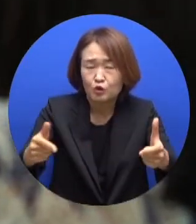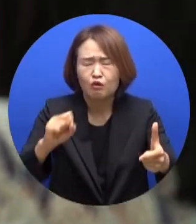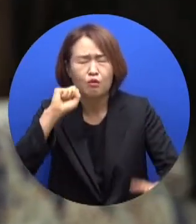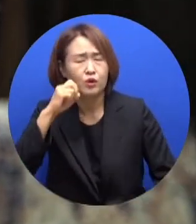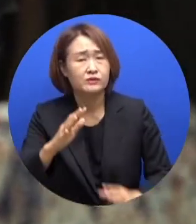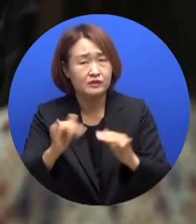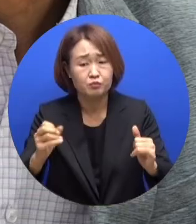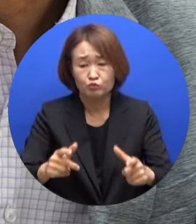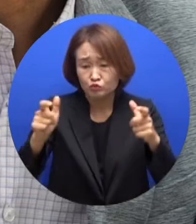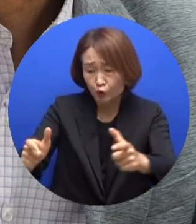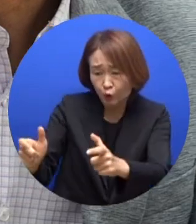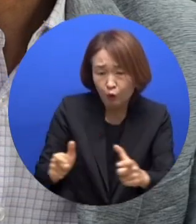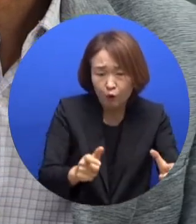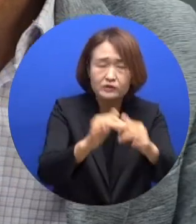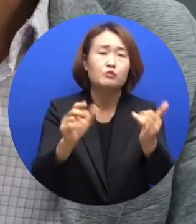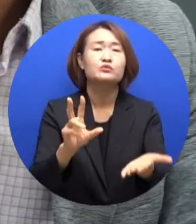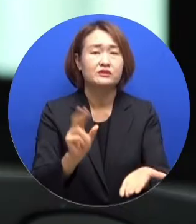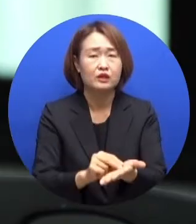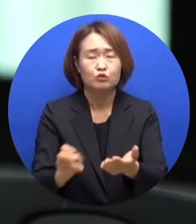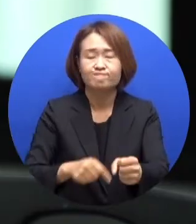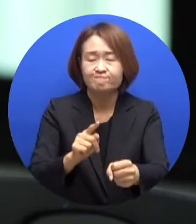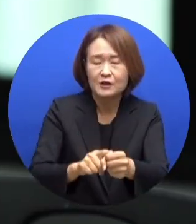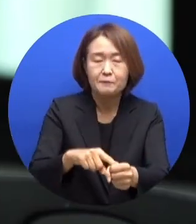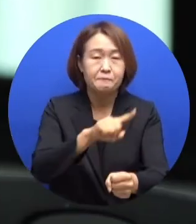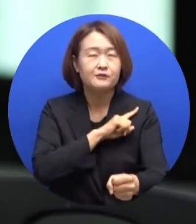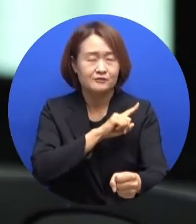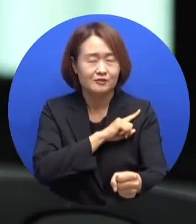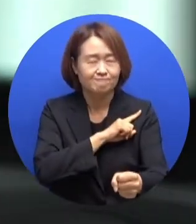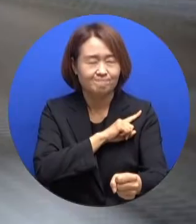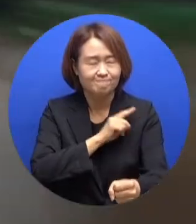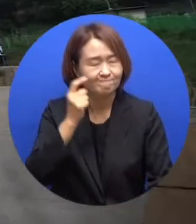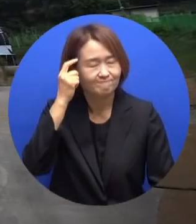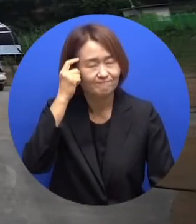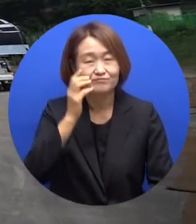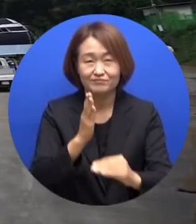소외 등 지역의 사회문제 해결과 사회적 목적을 먼저 추구합니다.